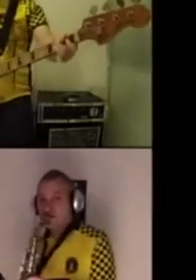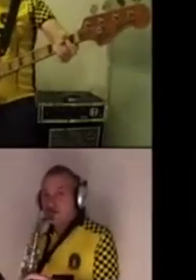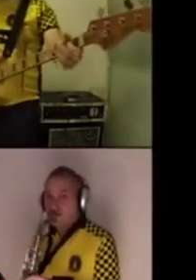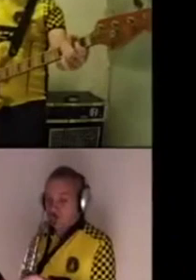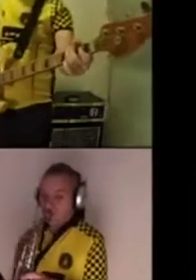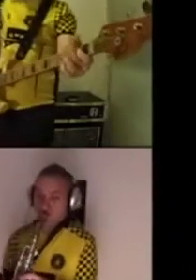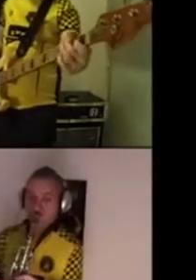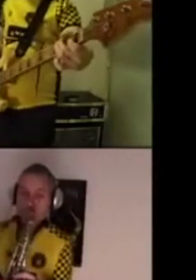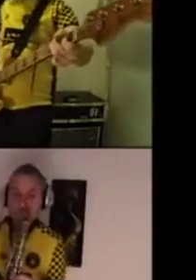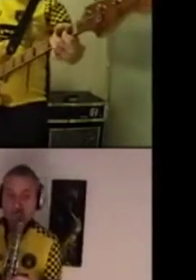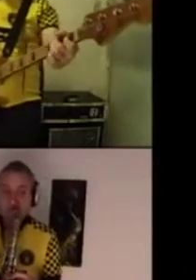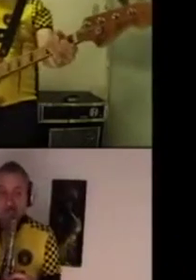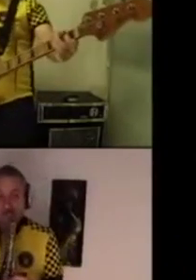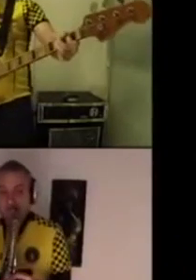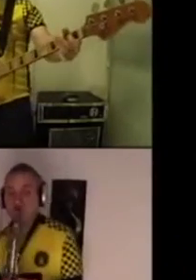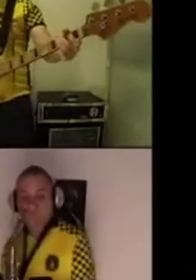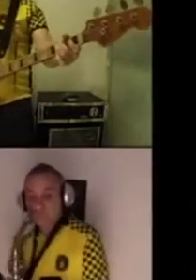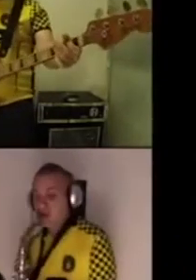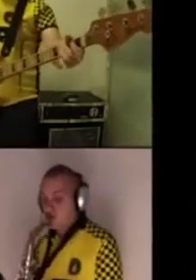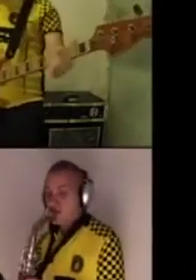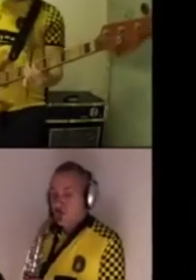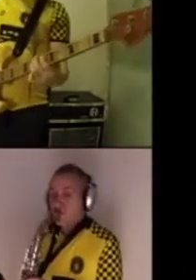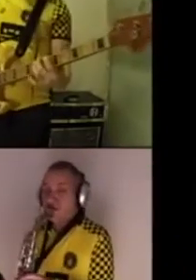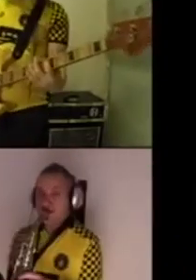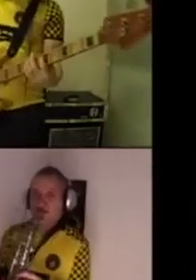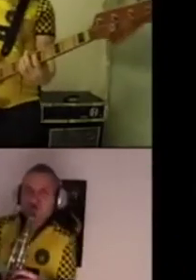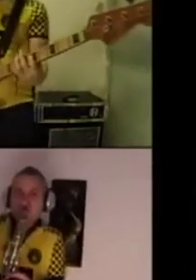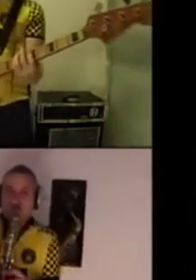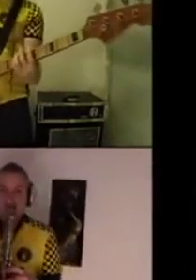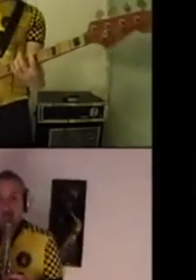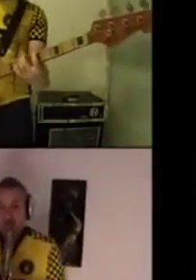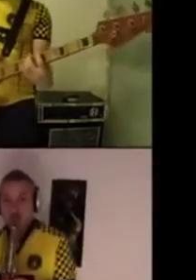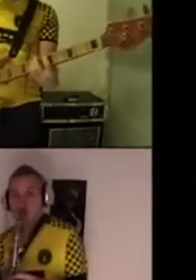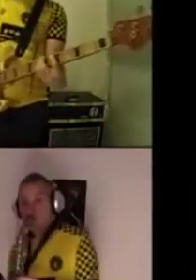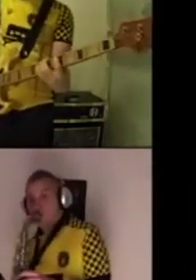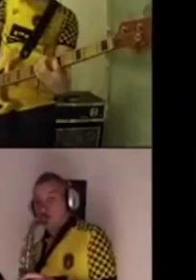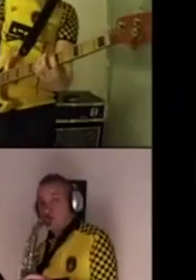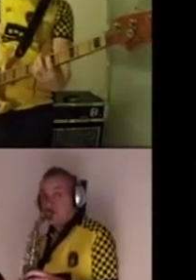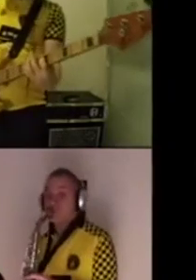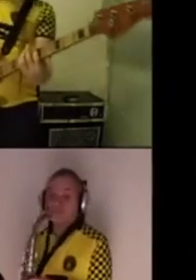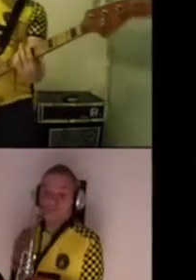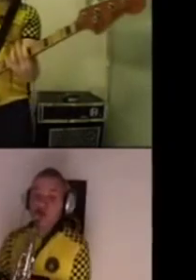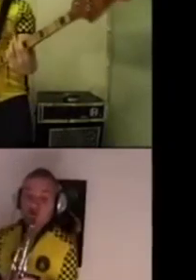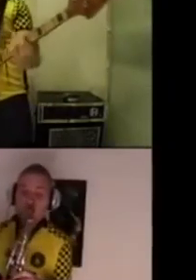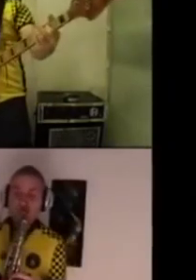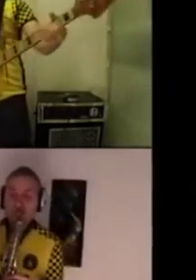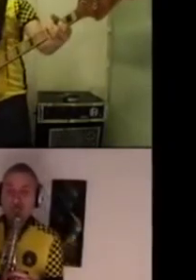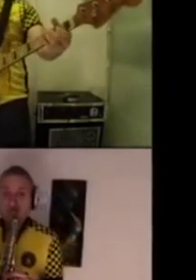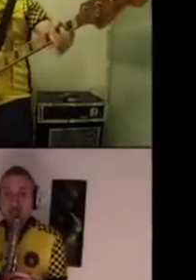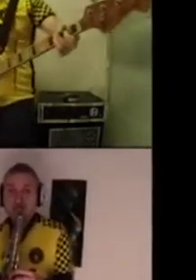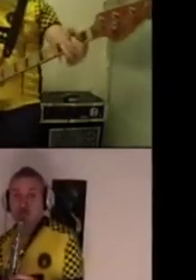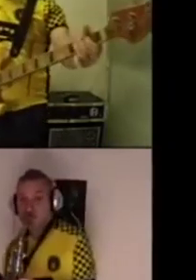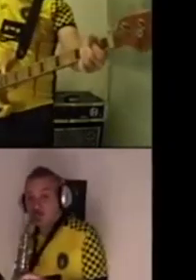We'll play for you until pandemic is gone. Stay at home and don't be